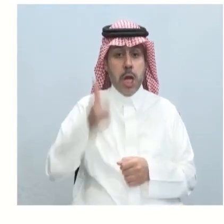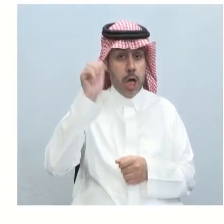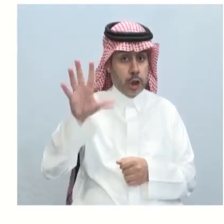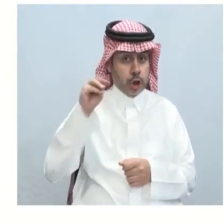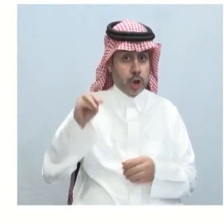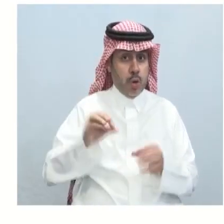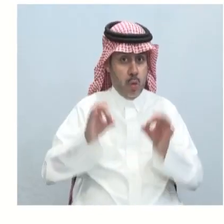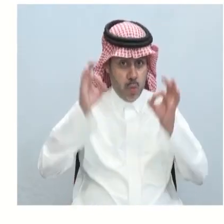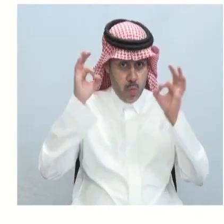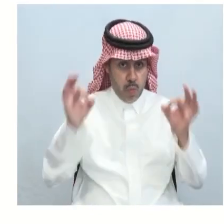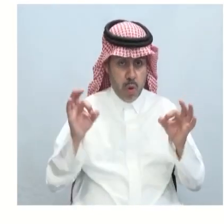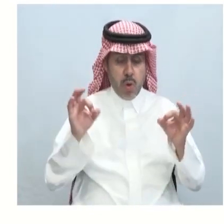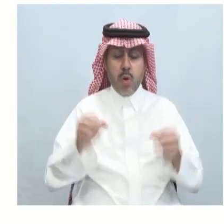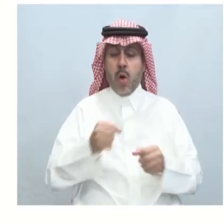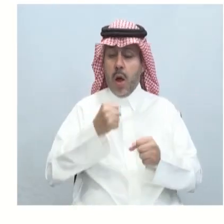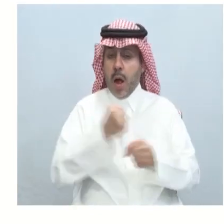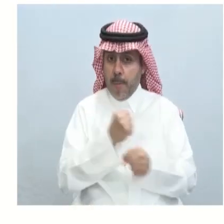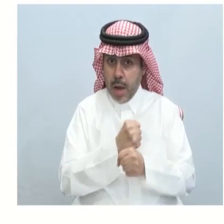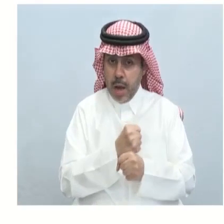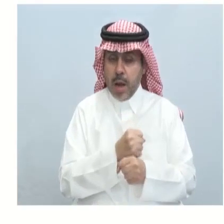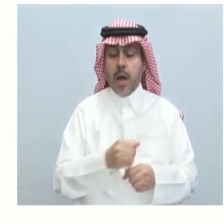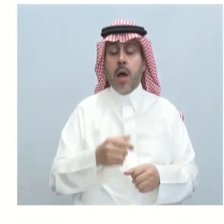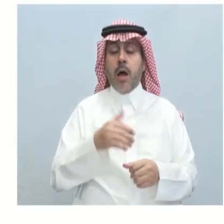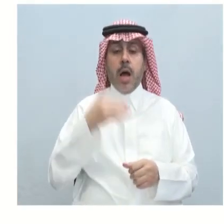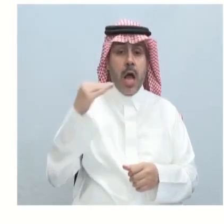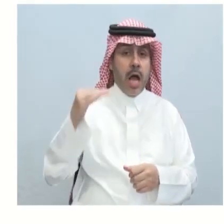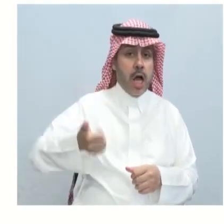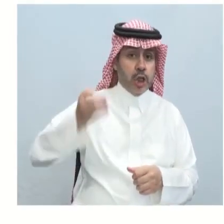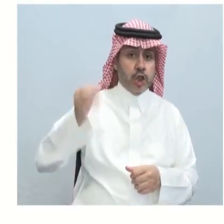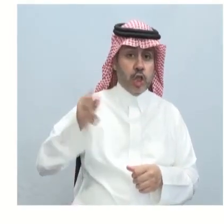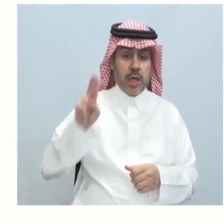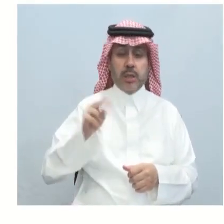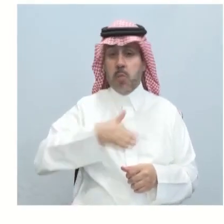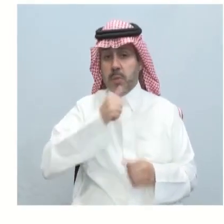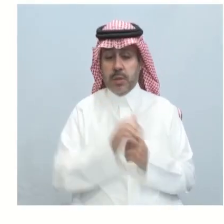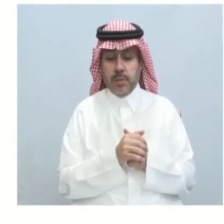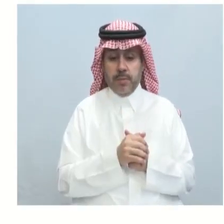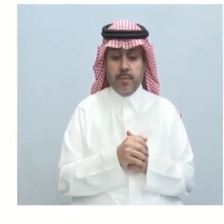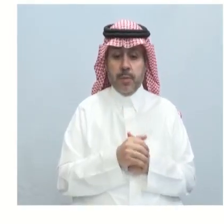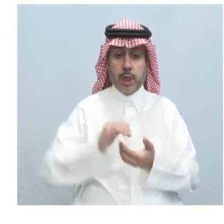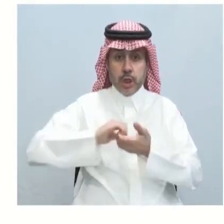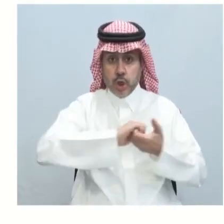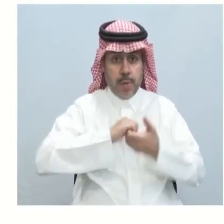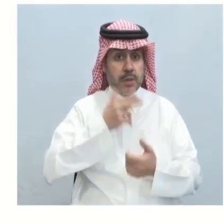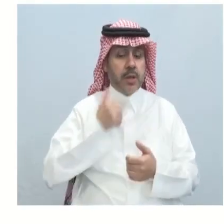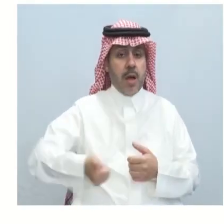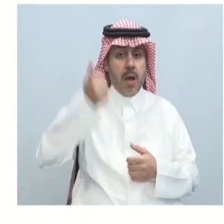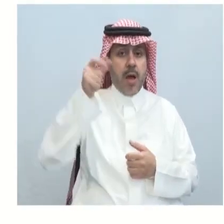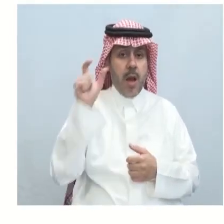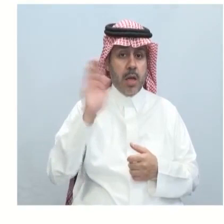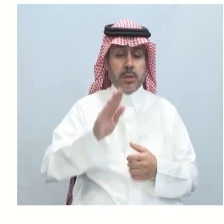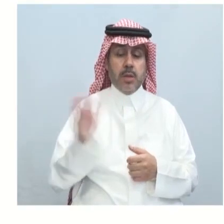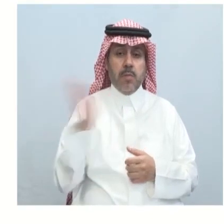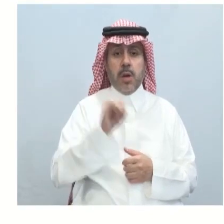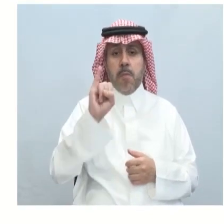حوائج النبي صلى الله عليه وسلم الصحابي الجليل انس بن مالك الانصاري وقد